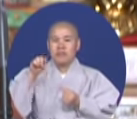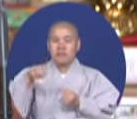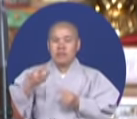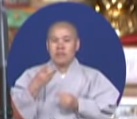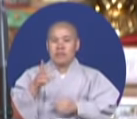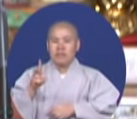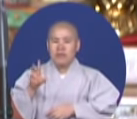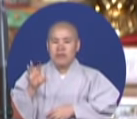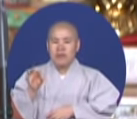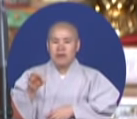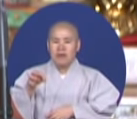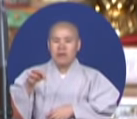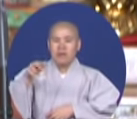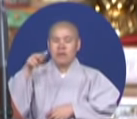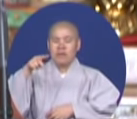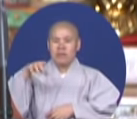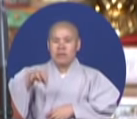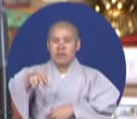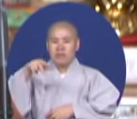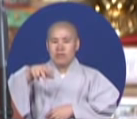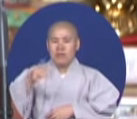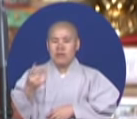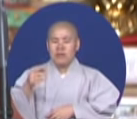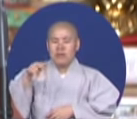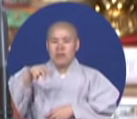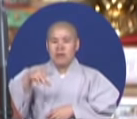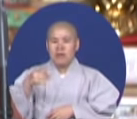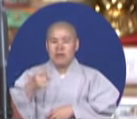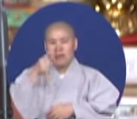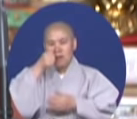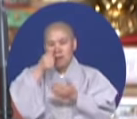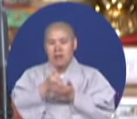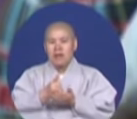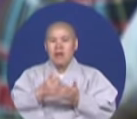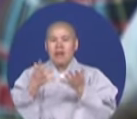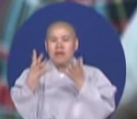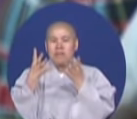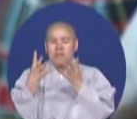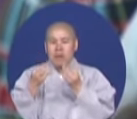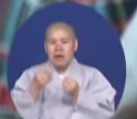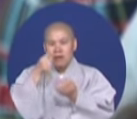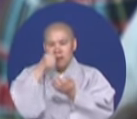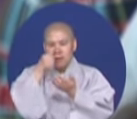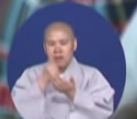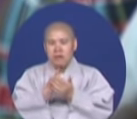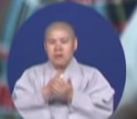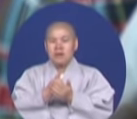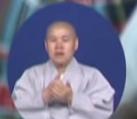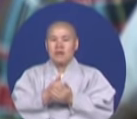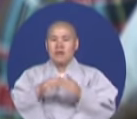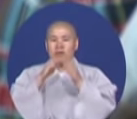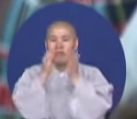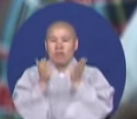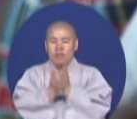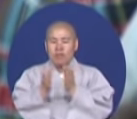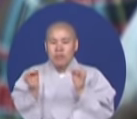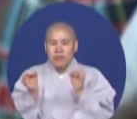무량중재제라 무량한 모든 죄가 다 제거해서 없어진다. 그 마지막 제자는 없어진다는